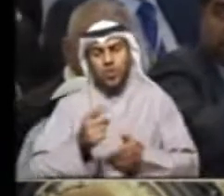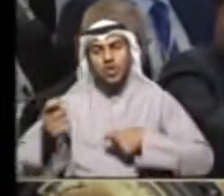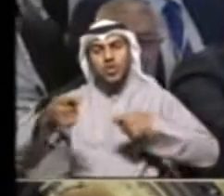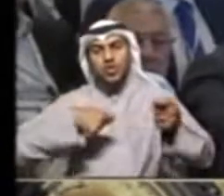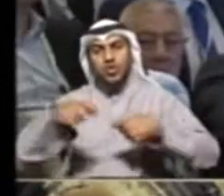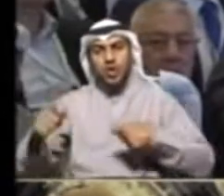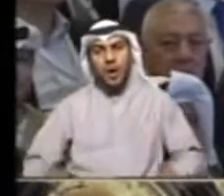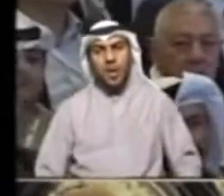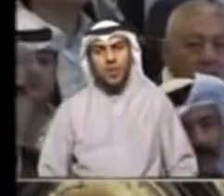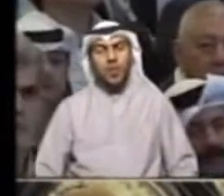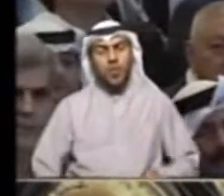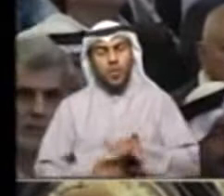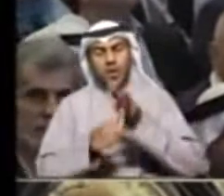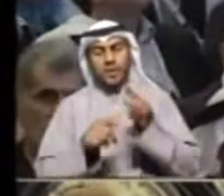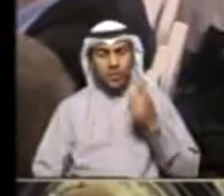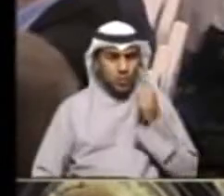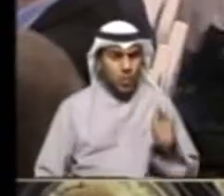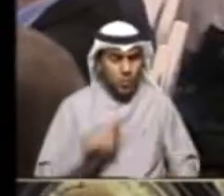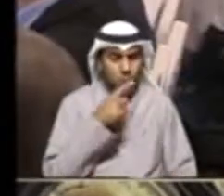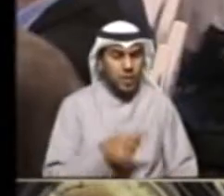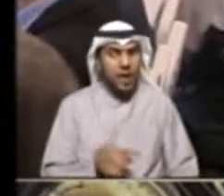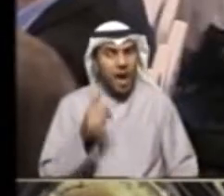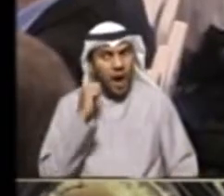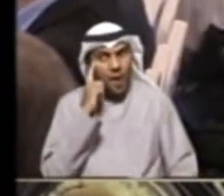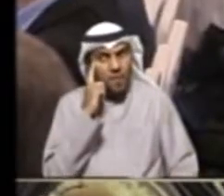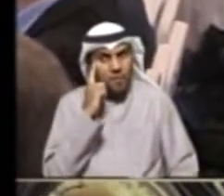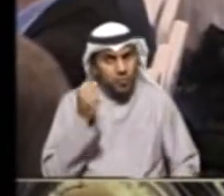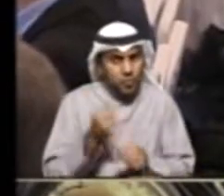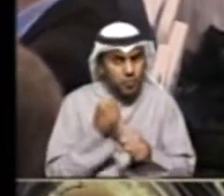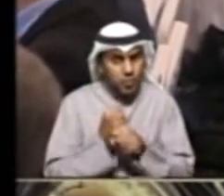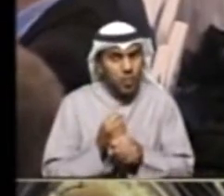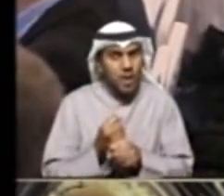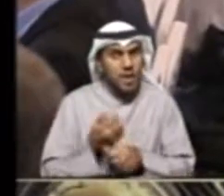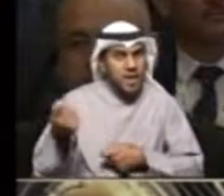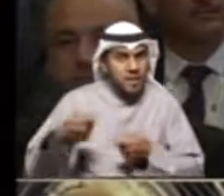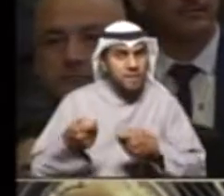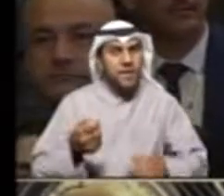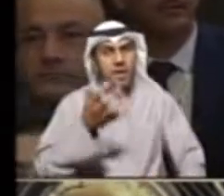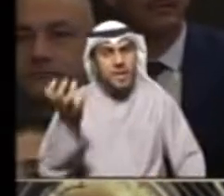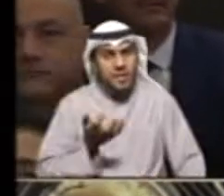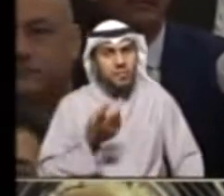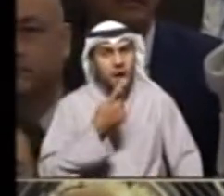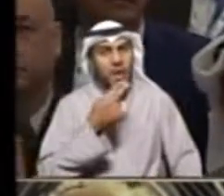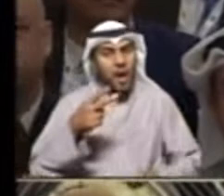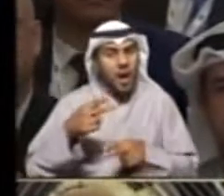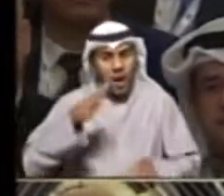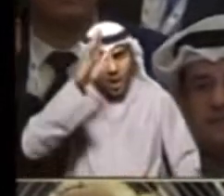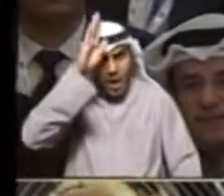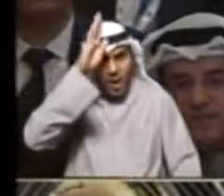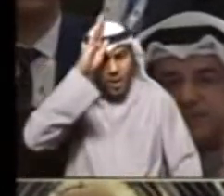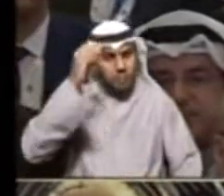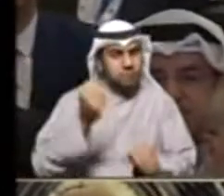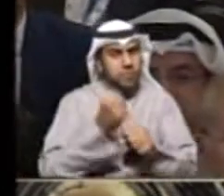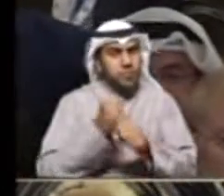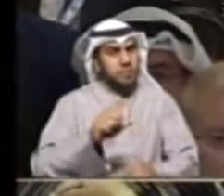لإعادة إعمار العراق هو بداية لمرحلة الأمن والتنمية في المنطقة، مضيفا أن المؤتمر تجربة رائدة